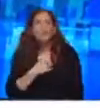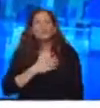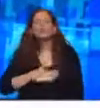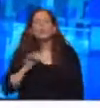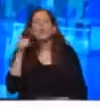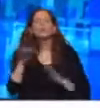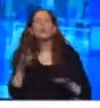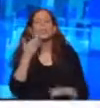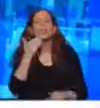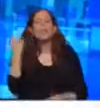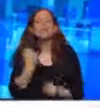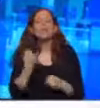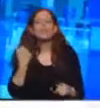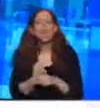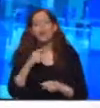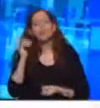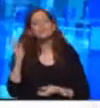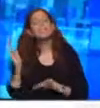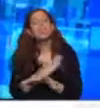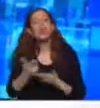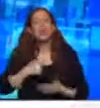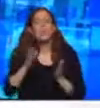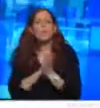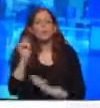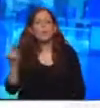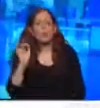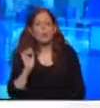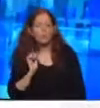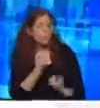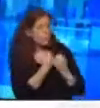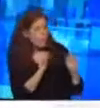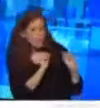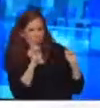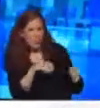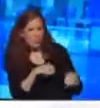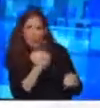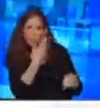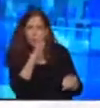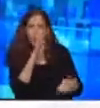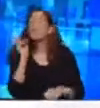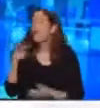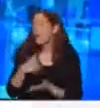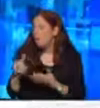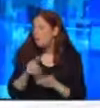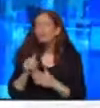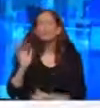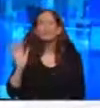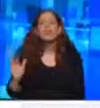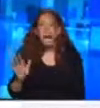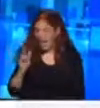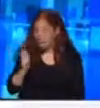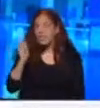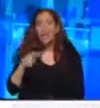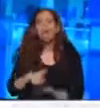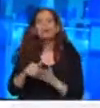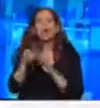ממשלת ישראל שיבצע את הפסיקות שאנחנו ביקשנו ממנו. דמוקרטיה זה לא רק שלטון הרוב, הם יכולים להמשיך לחוקק, הכנסת צריכה